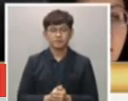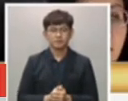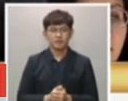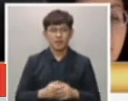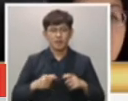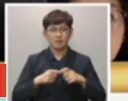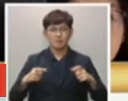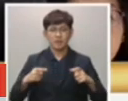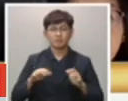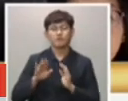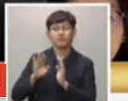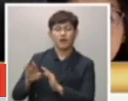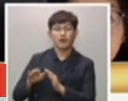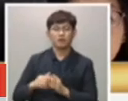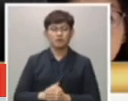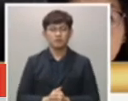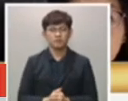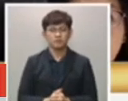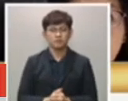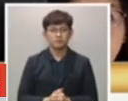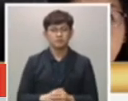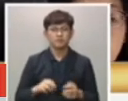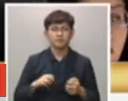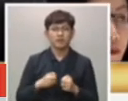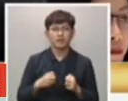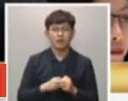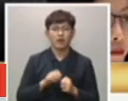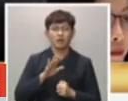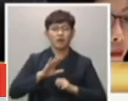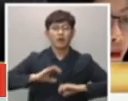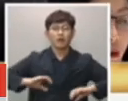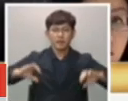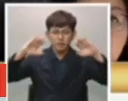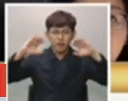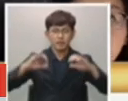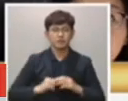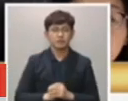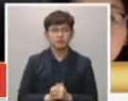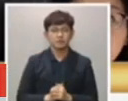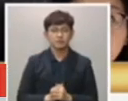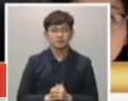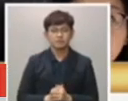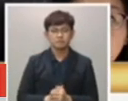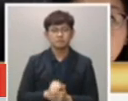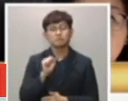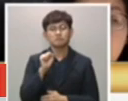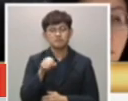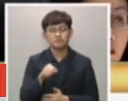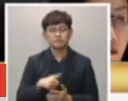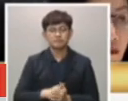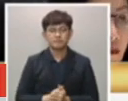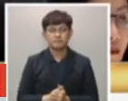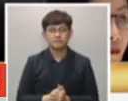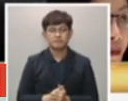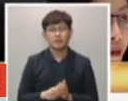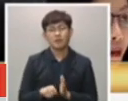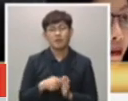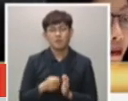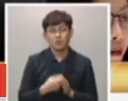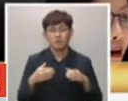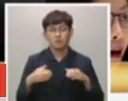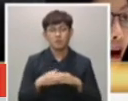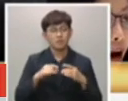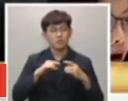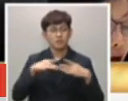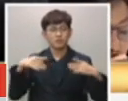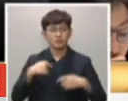ทนกันเป็นปัญหาของรัฐบาลโดยล้วนแน่นอนครับสาเหตุที่ฝ่ายค้านเนี่ยไม่